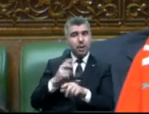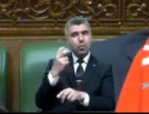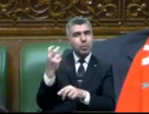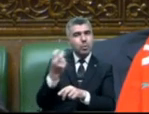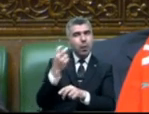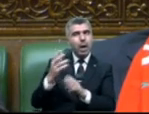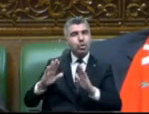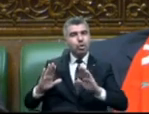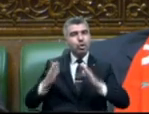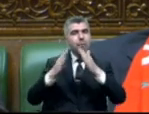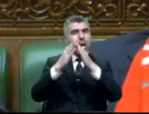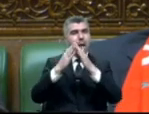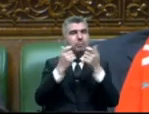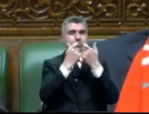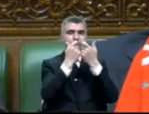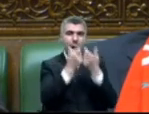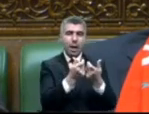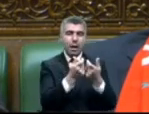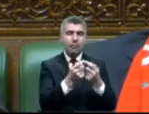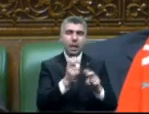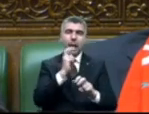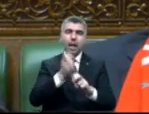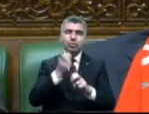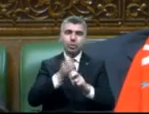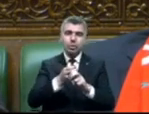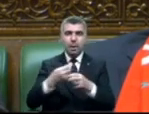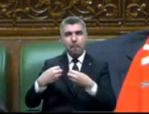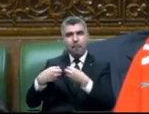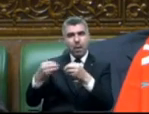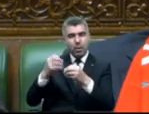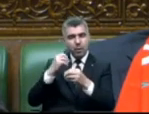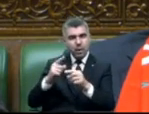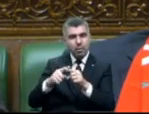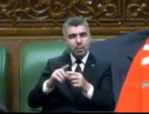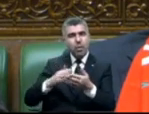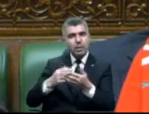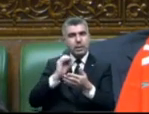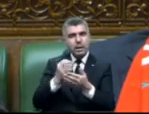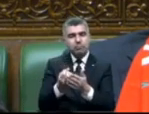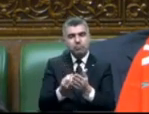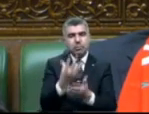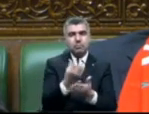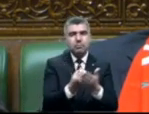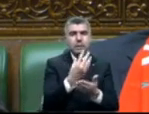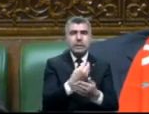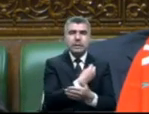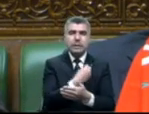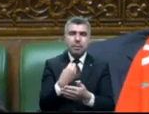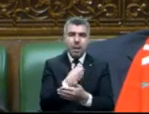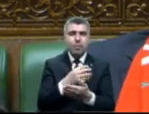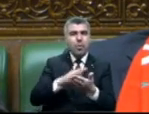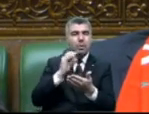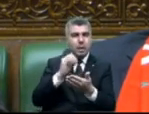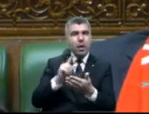بالسياحة الجبلية، معروفة بالقنب الهندي، معروفة بالنباتات العطرية، النباتات الطبية. إذا كان طالبوا كل